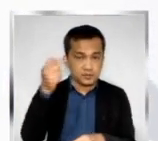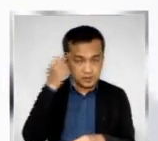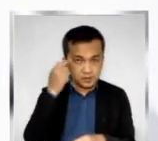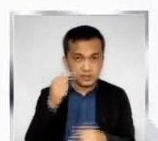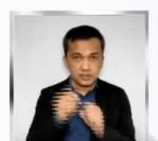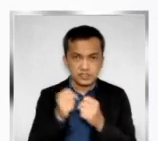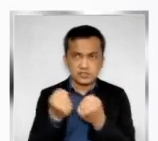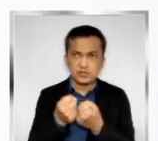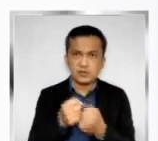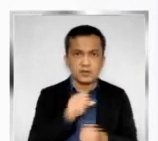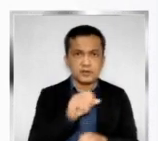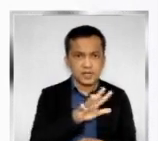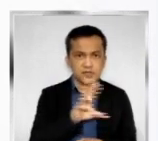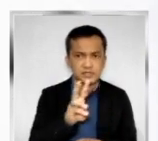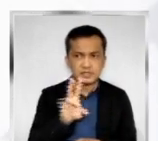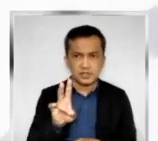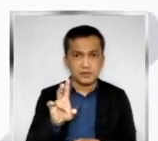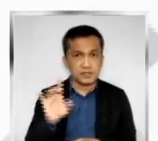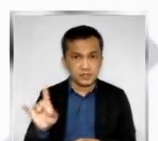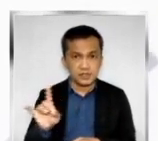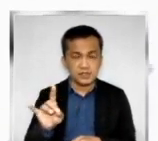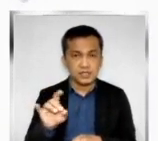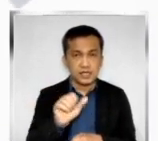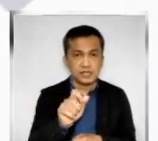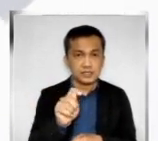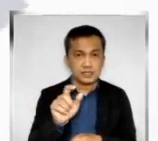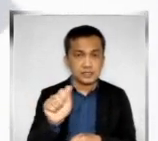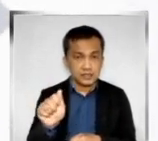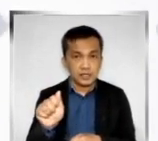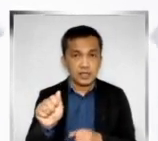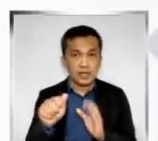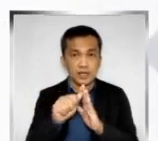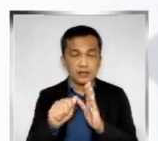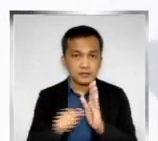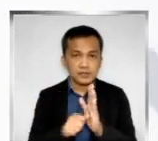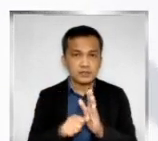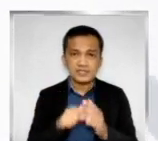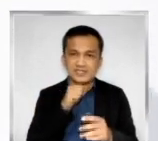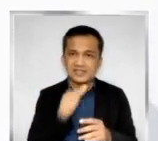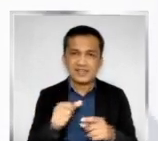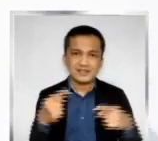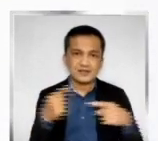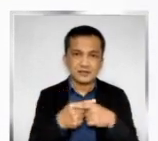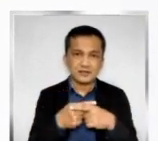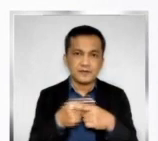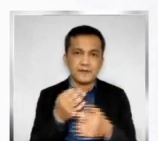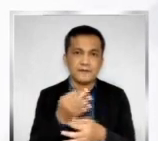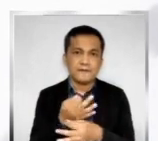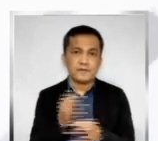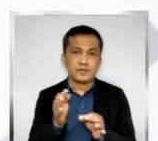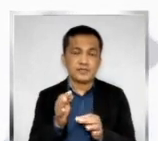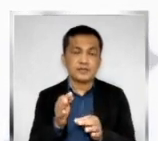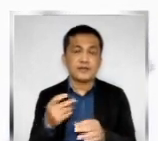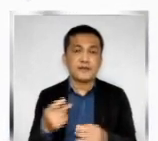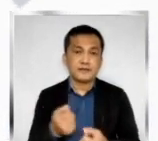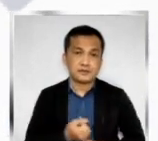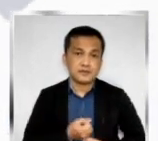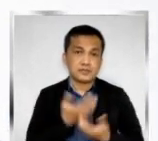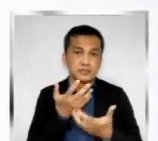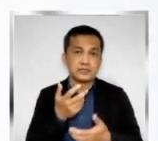and 9 of the Anti-Terrorism Act do not violate the freedom of speech, expression, and of the